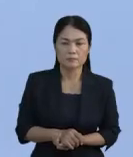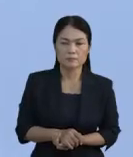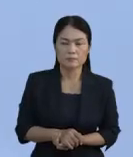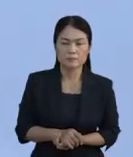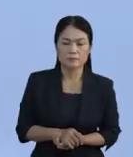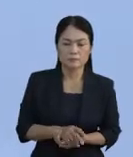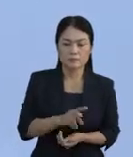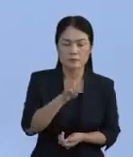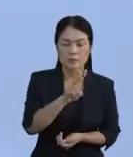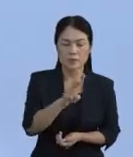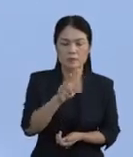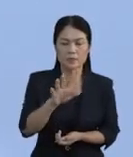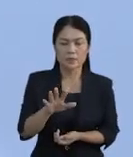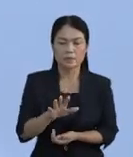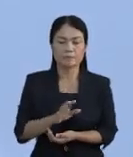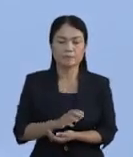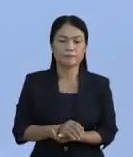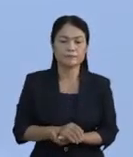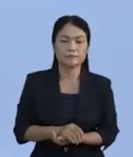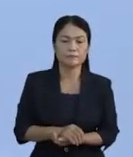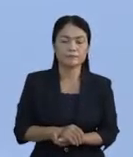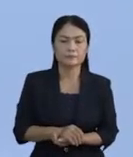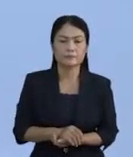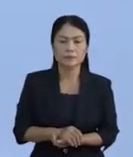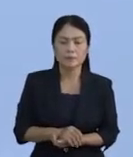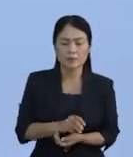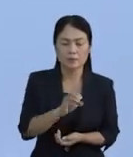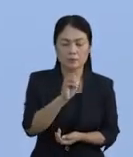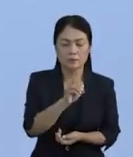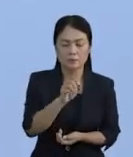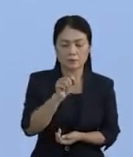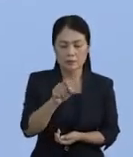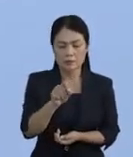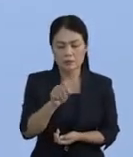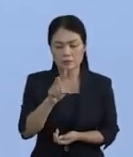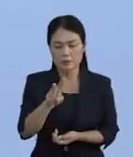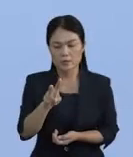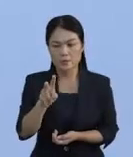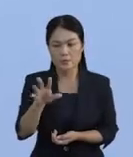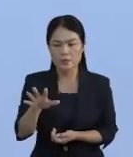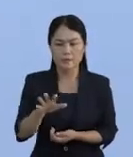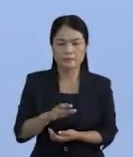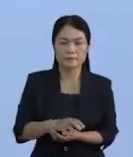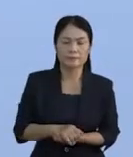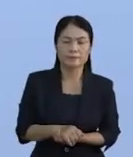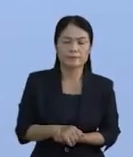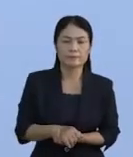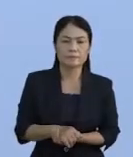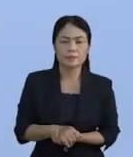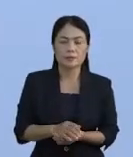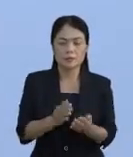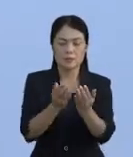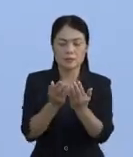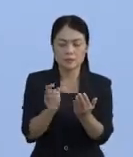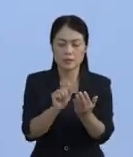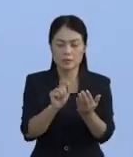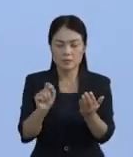và mở phải pram và son chơi mà phải pram chấn câu an lang vén và số